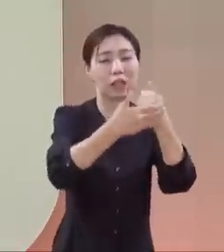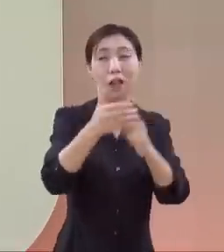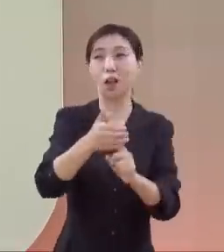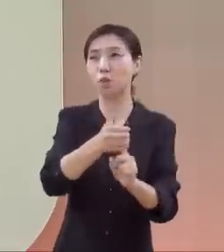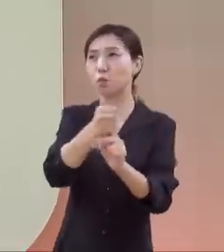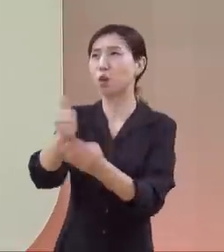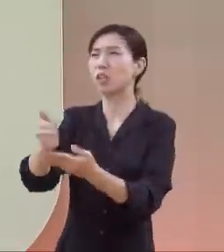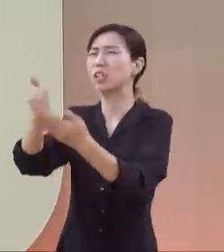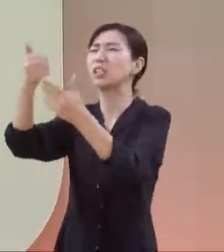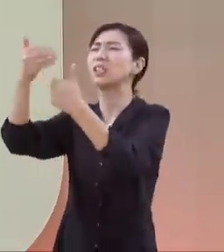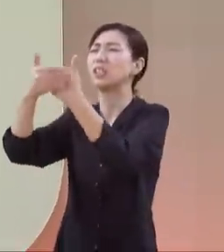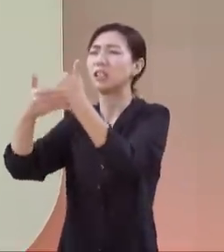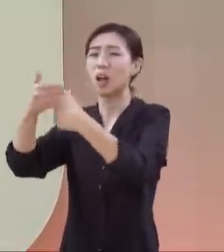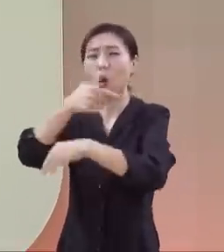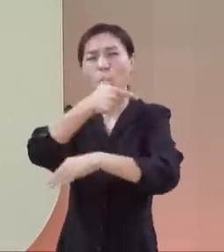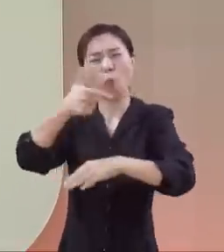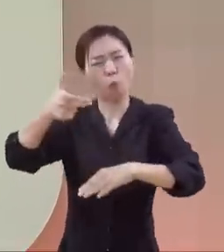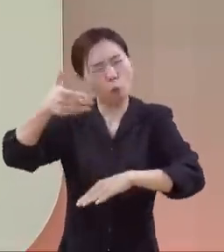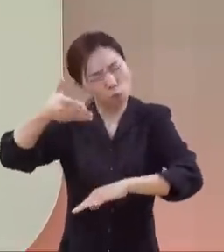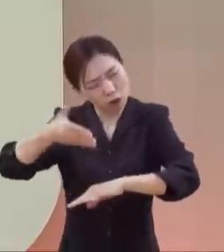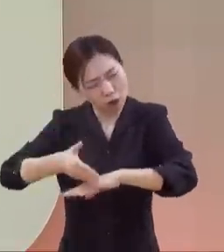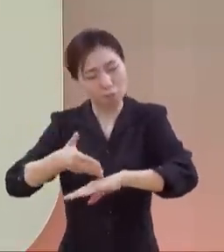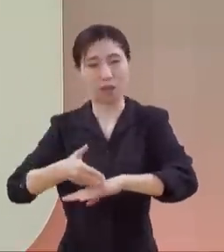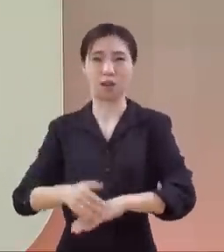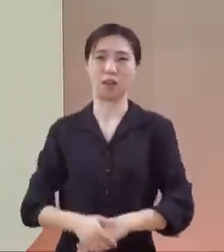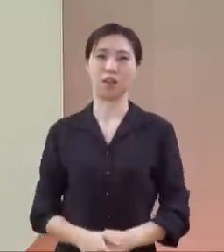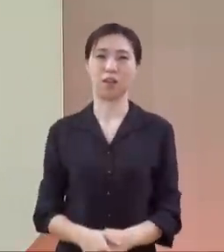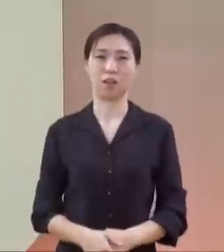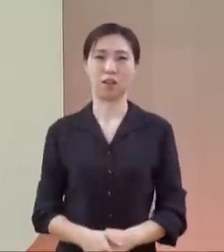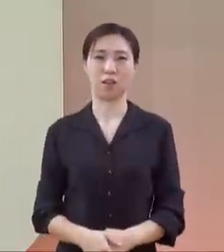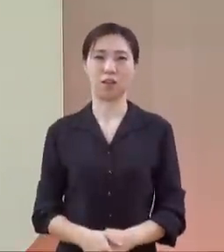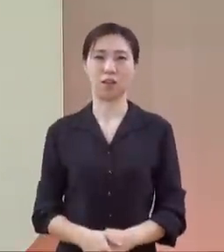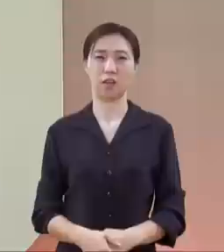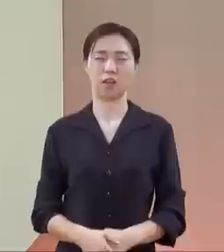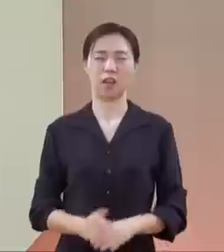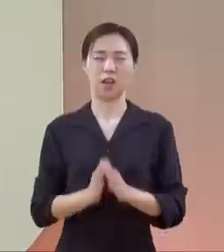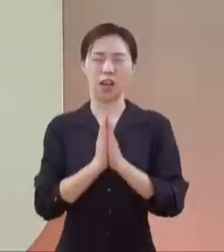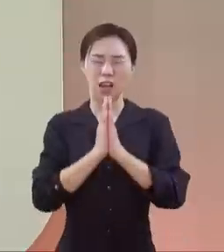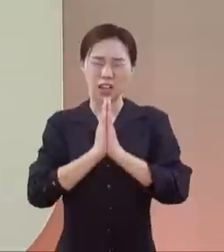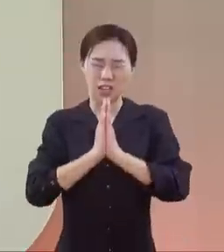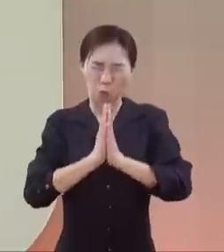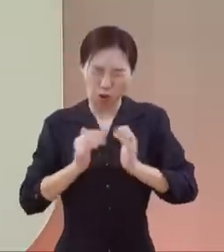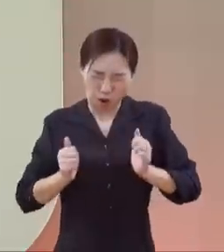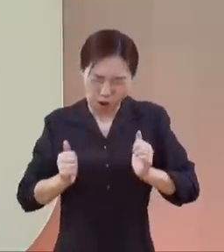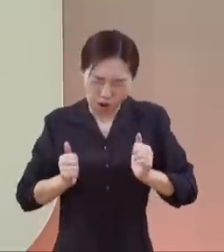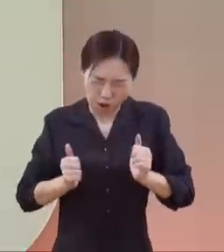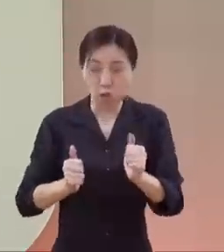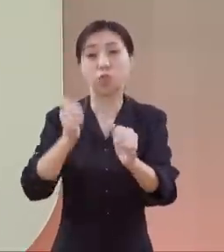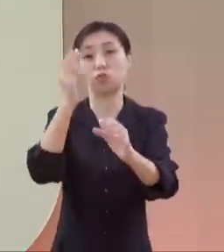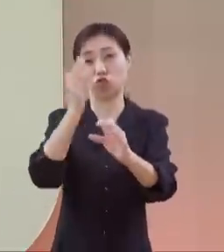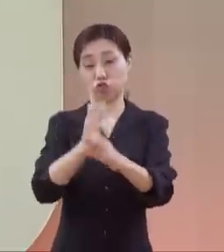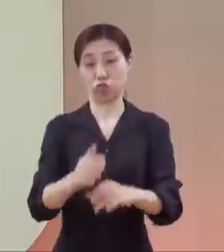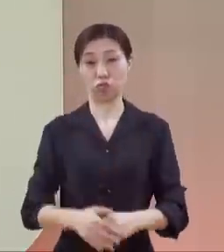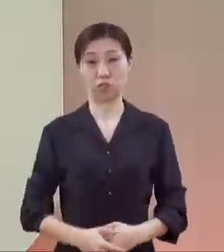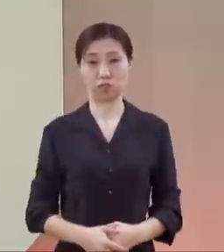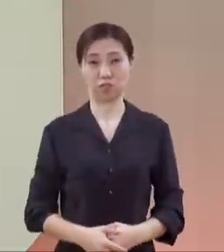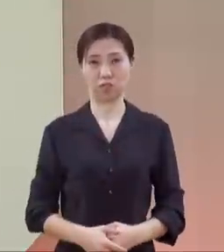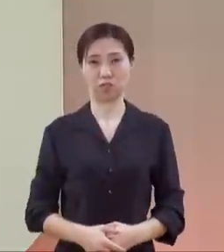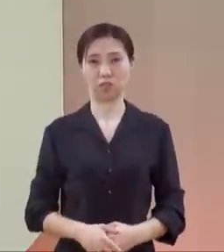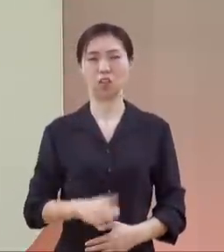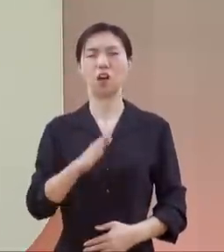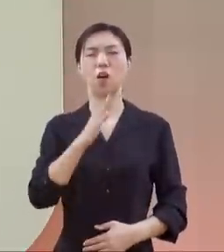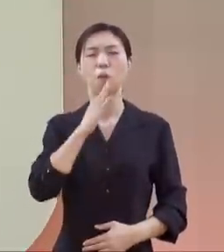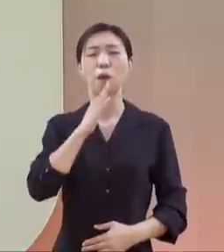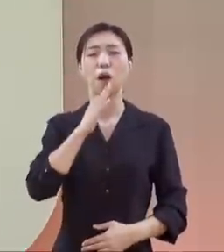열심히 그렇게 기도하고 계신다고 합니다 이게 바로 불보살님 카피에